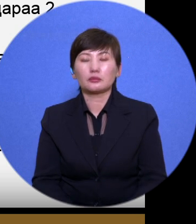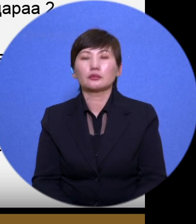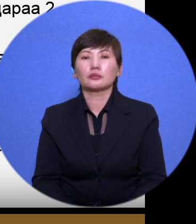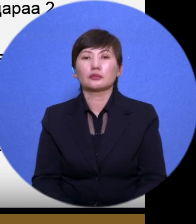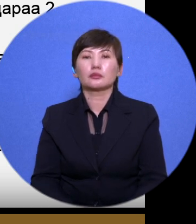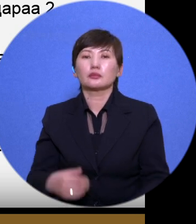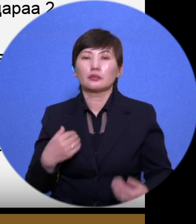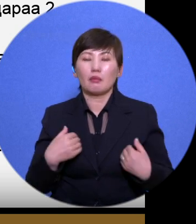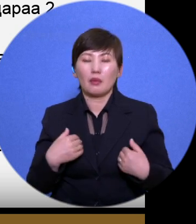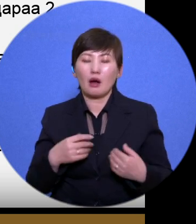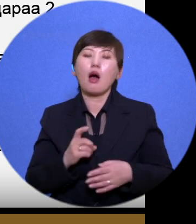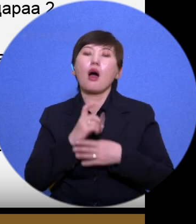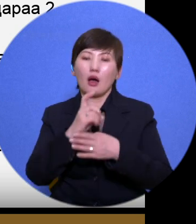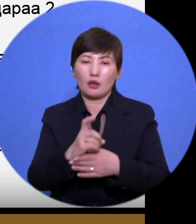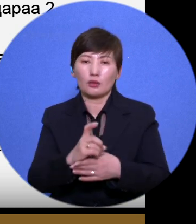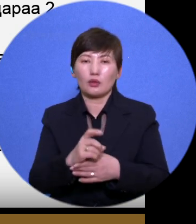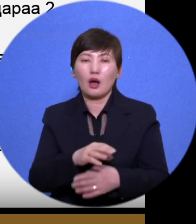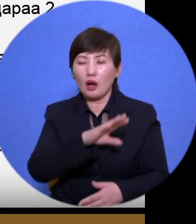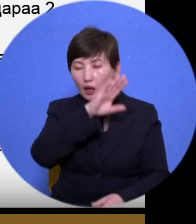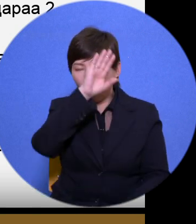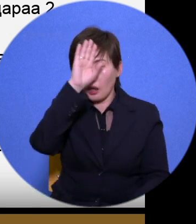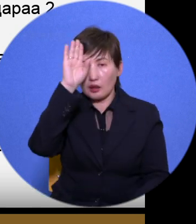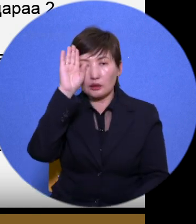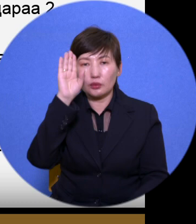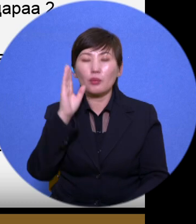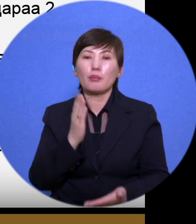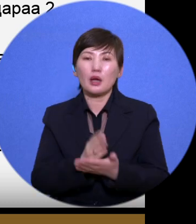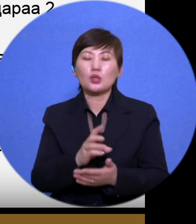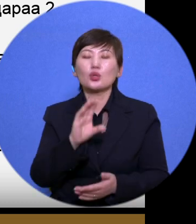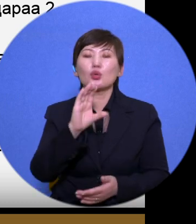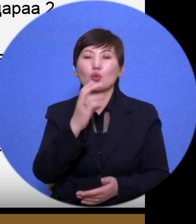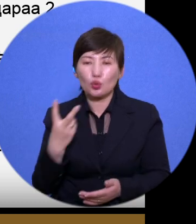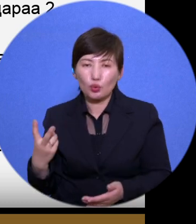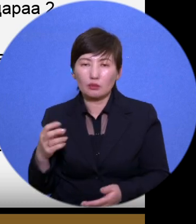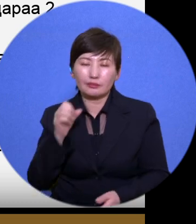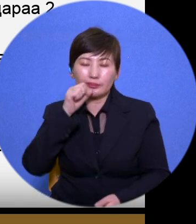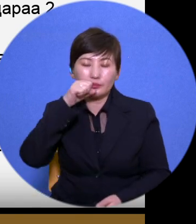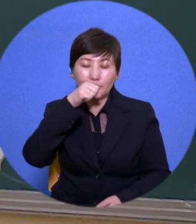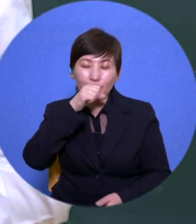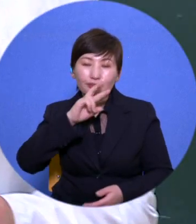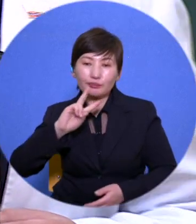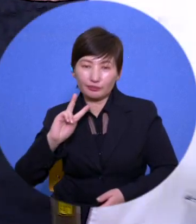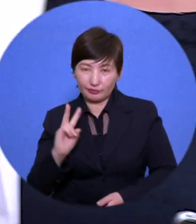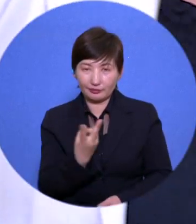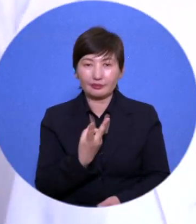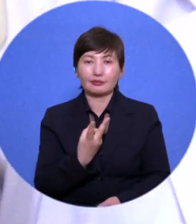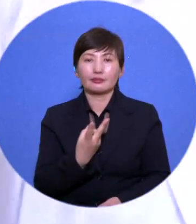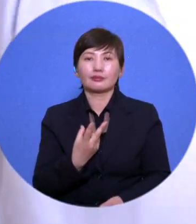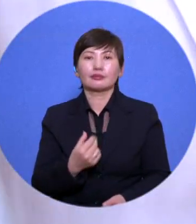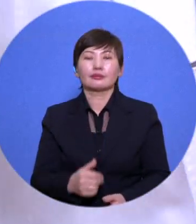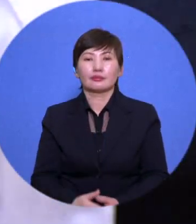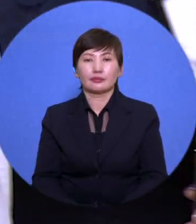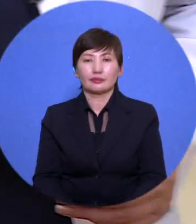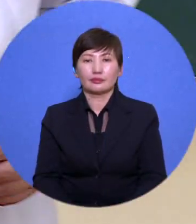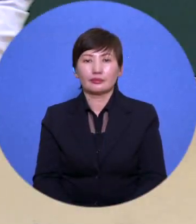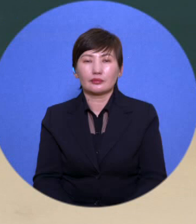нь энд хариулъя. За, дулаан газар тавьсан сүүн маань юу боллоо? тарга болоод ингээ бүрэлдээ дисчихсэн шүү дээ, тийм ээ.